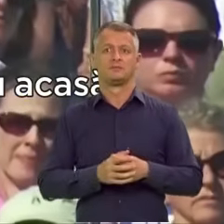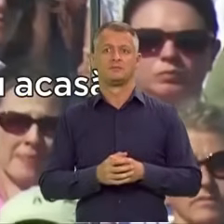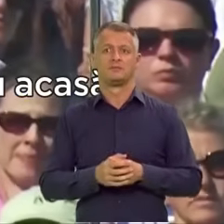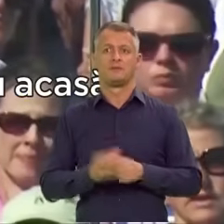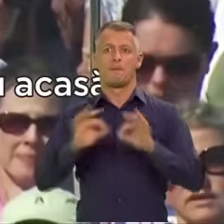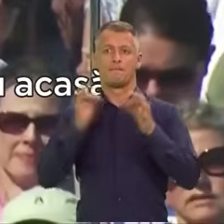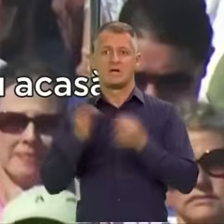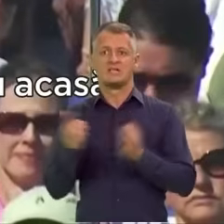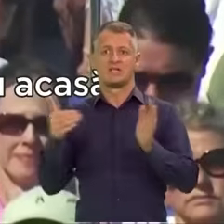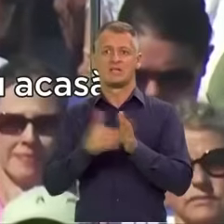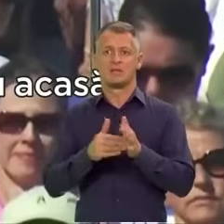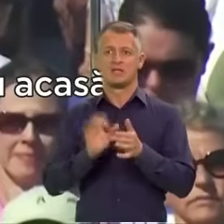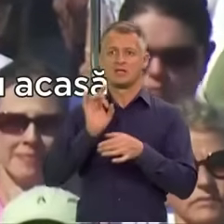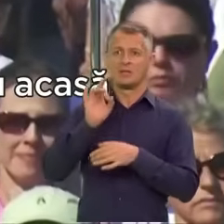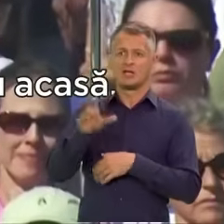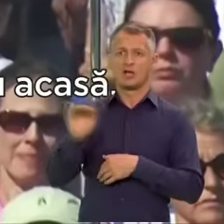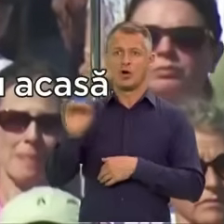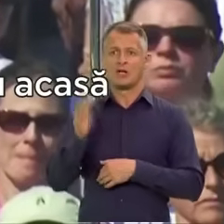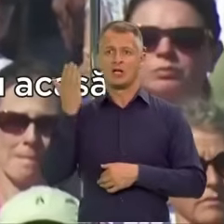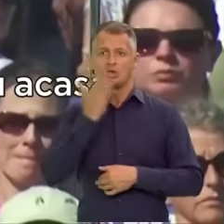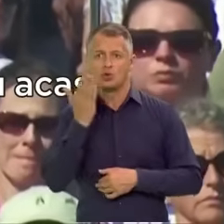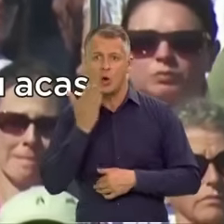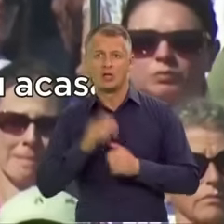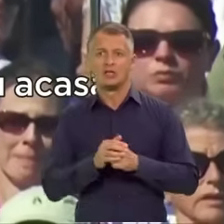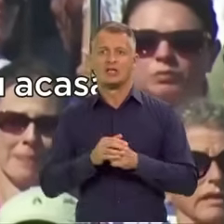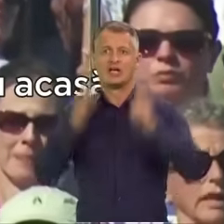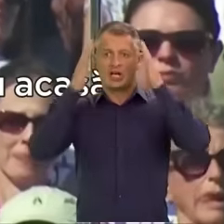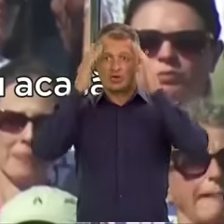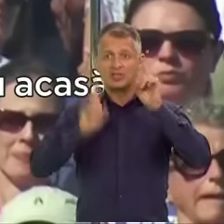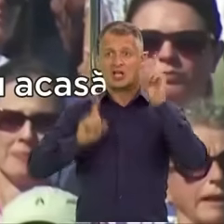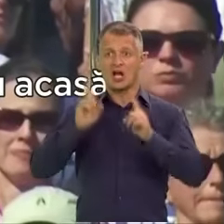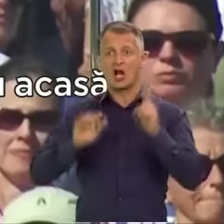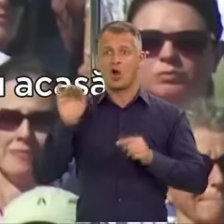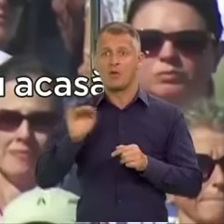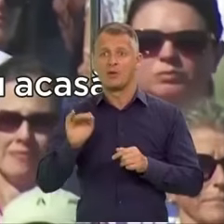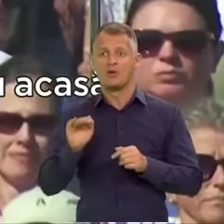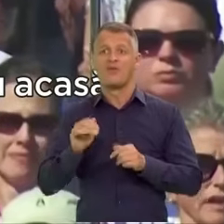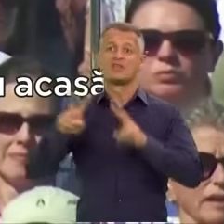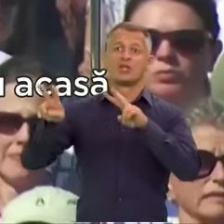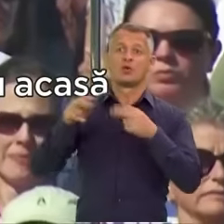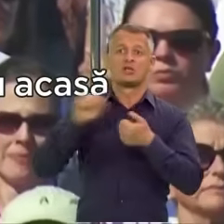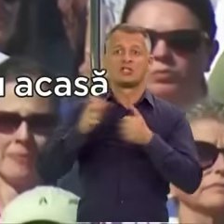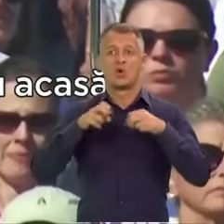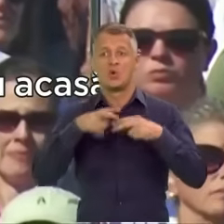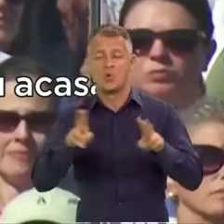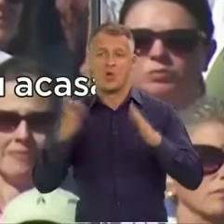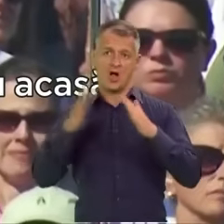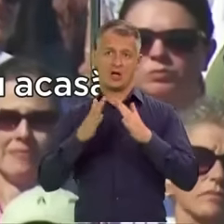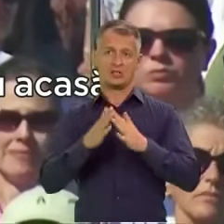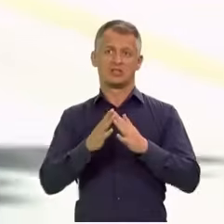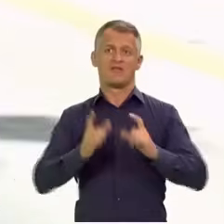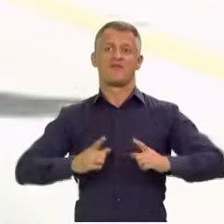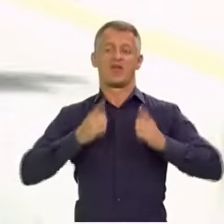that parents have to send their children to school worried about whether or not their child will come home